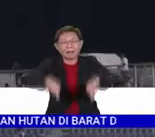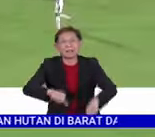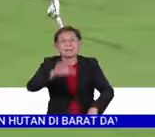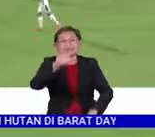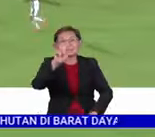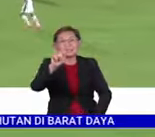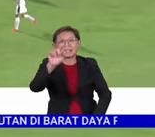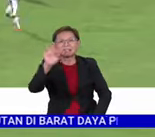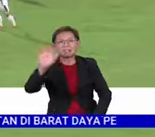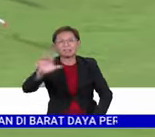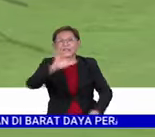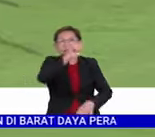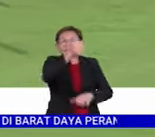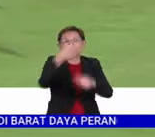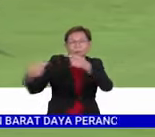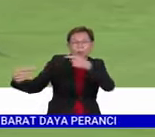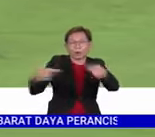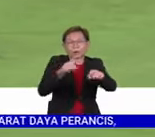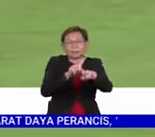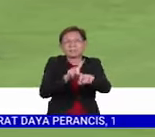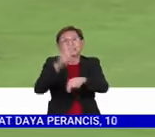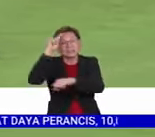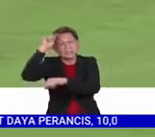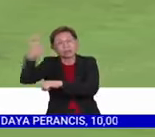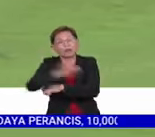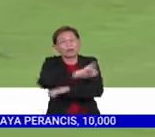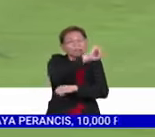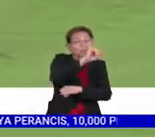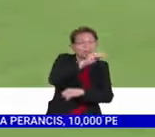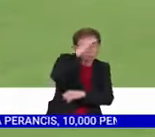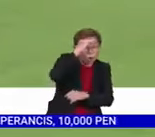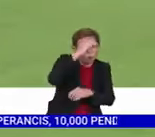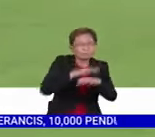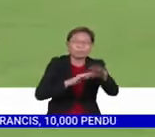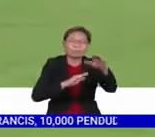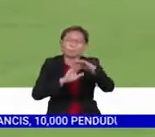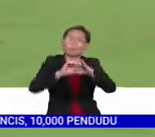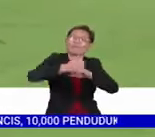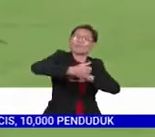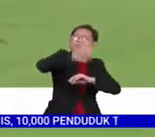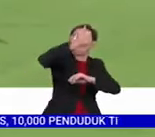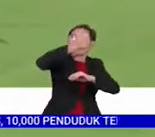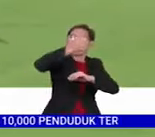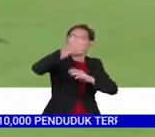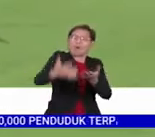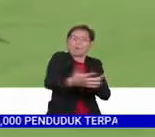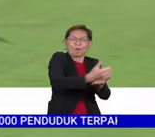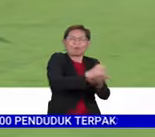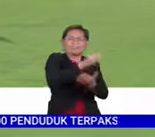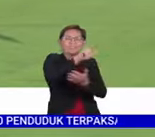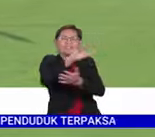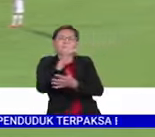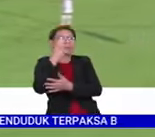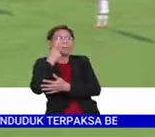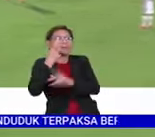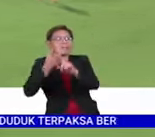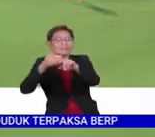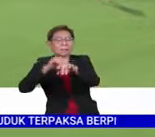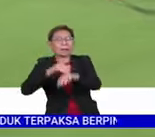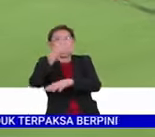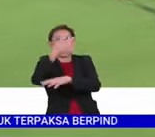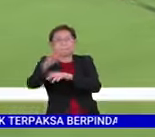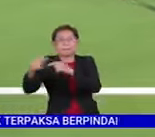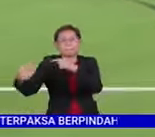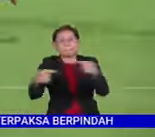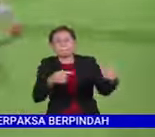10 perlawanan di laman sendiri, manakala JDT pula terus selesa di puncak liga selepas mengumpul 38 mata daripada